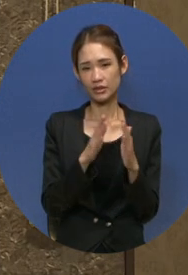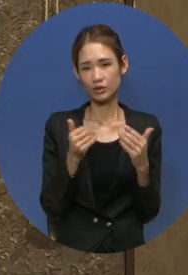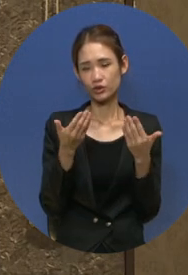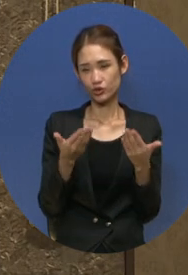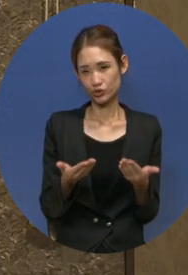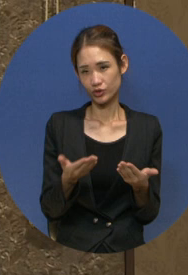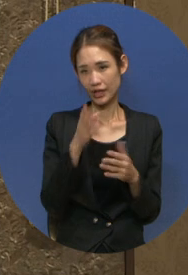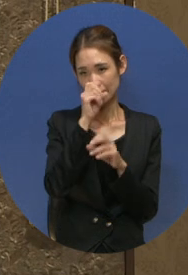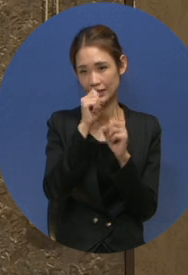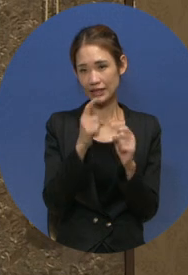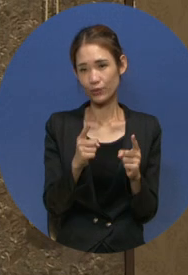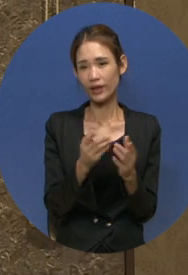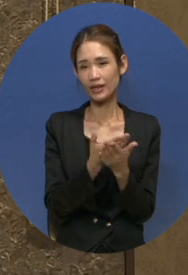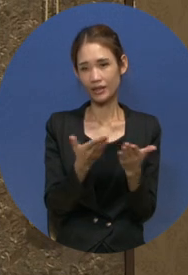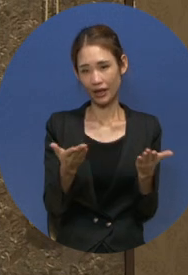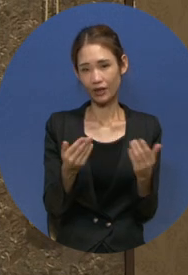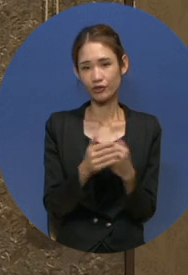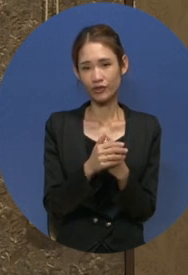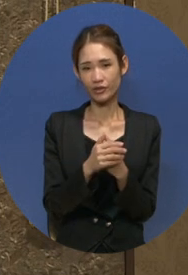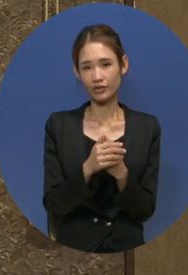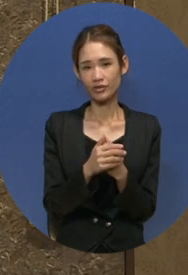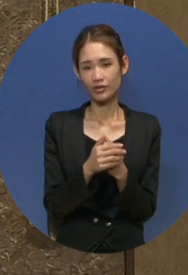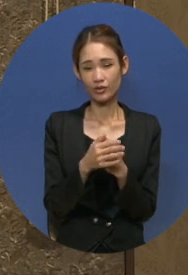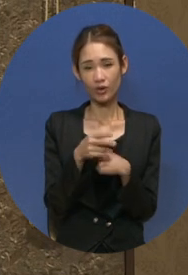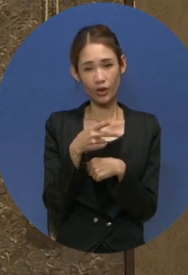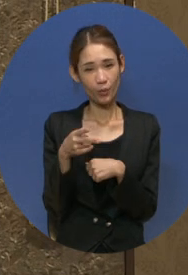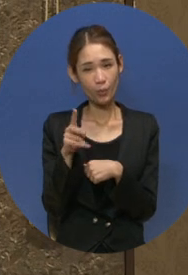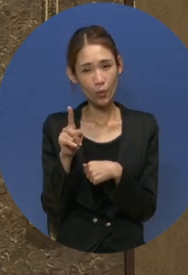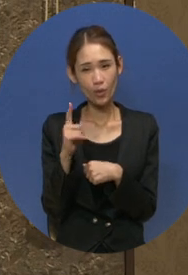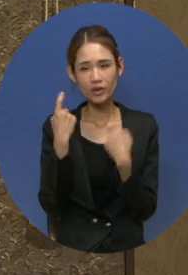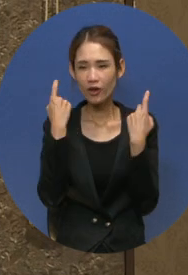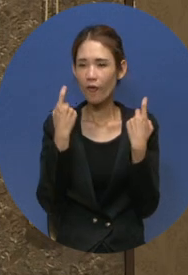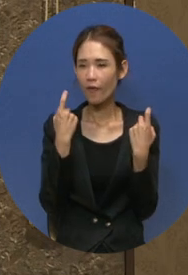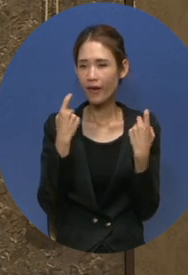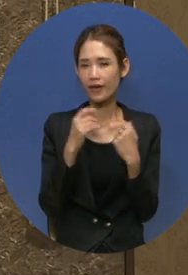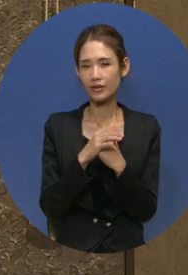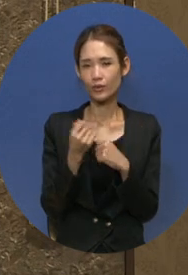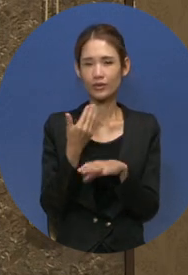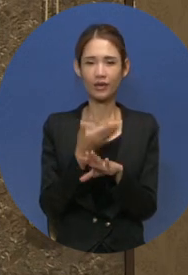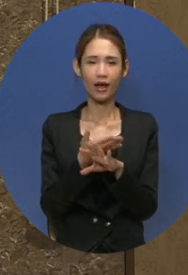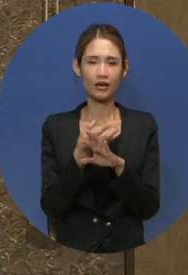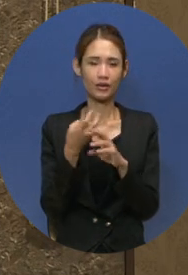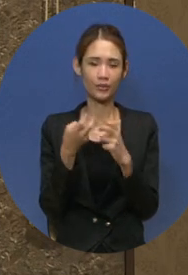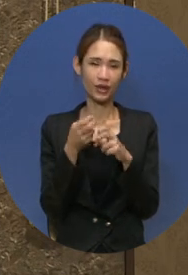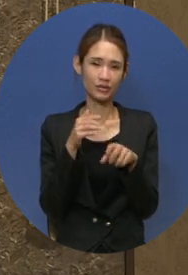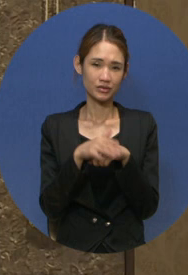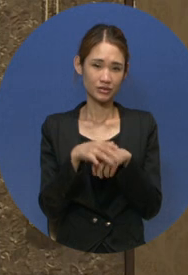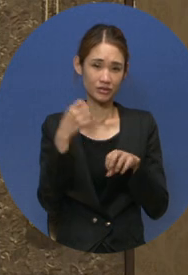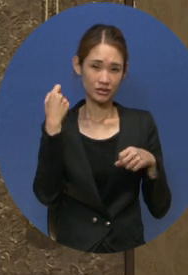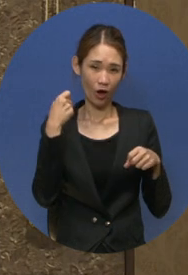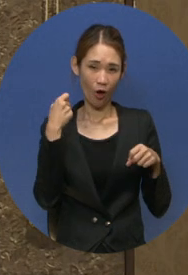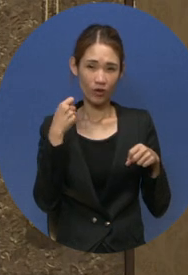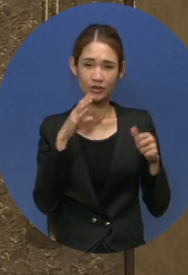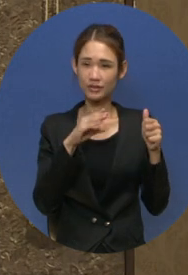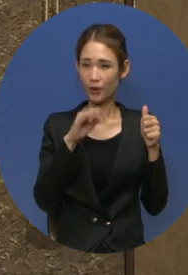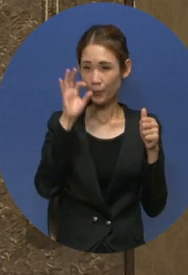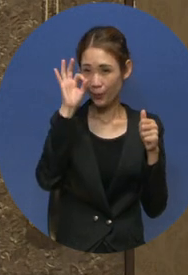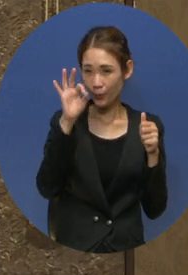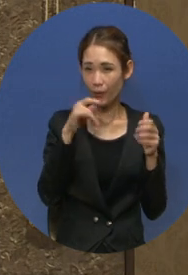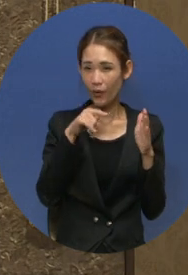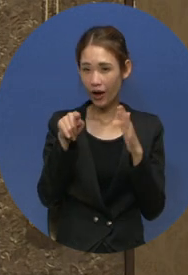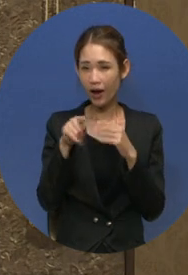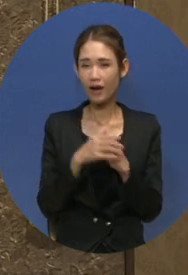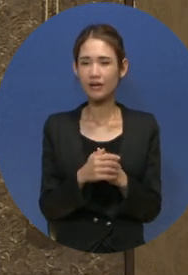휴식의 기회를 주자. 그 휴식의 기회가 여행일 수도 있고 아니면 뭐 다른 방식 뭐 연극을 보는 것일 수도 있고 여러